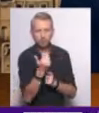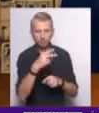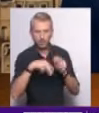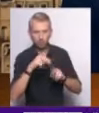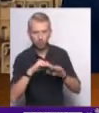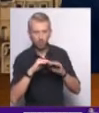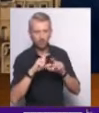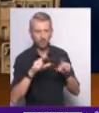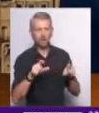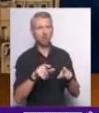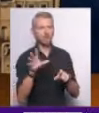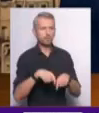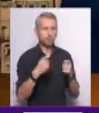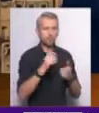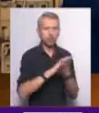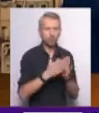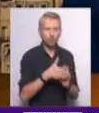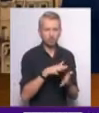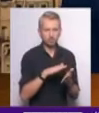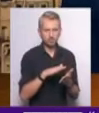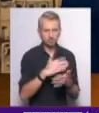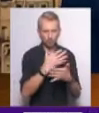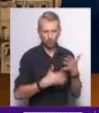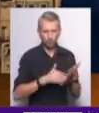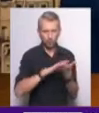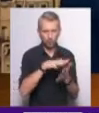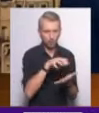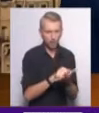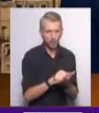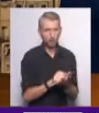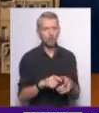умов договору оренди, порушення, там,